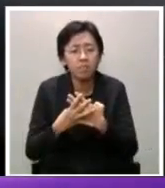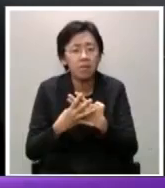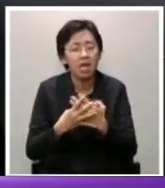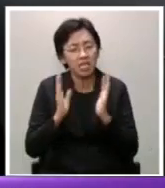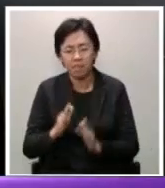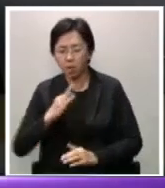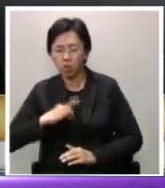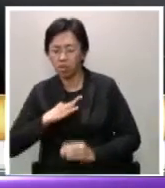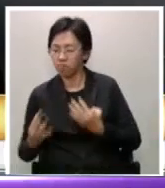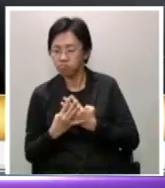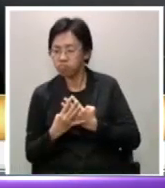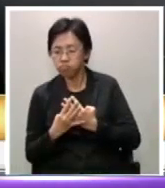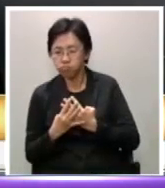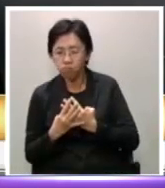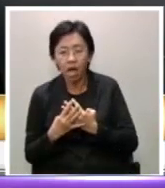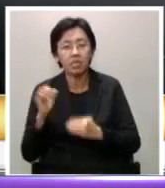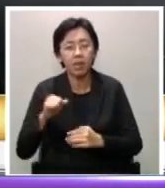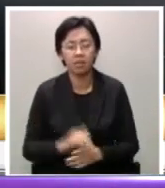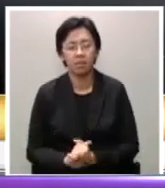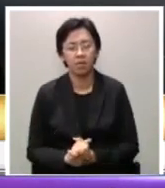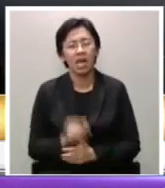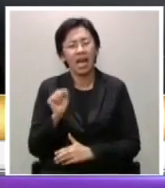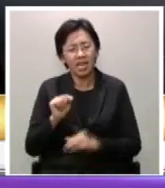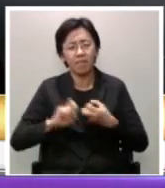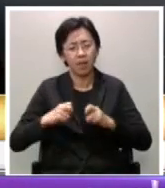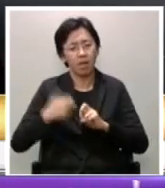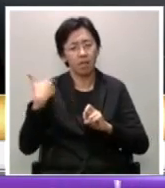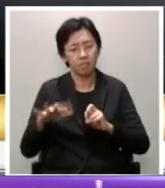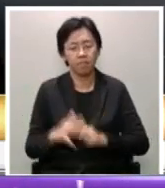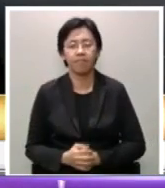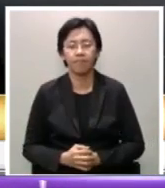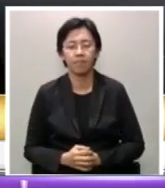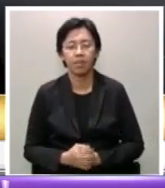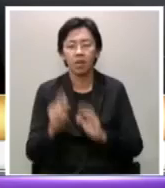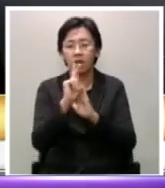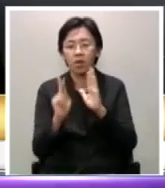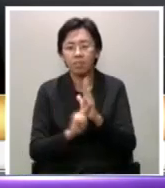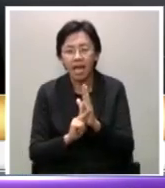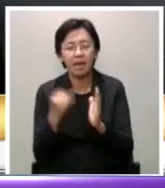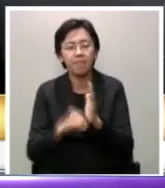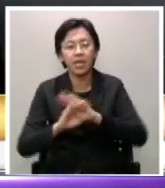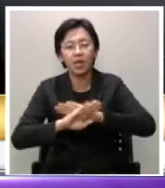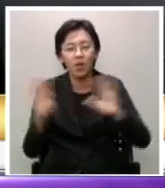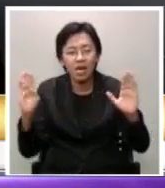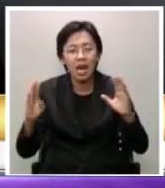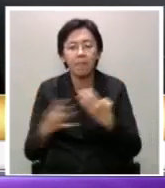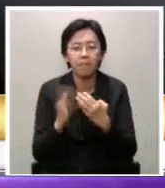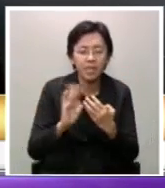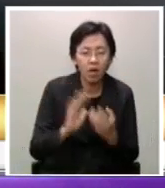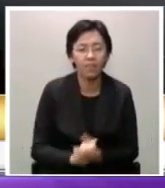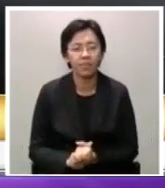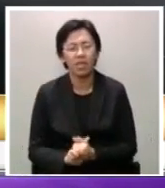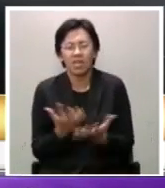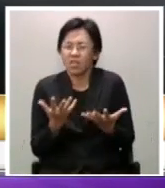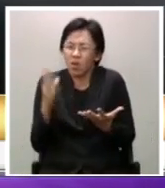นไม่ยอมติดคุกไงใช่ไหมนั่นคือสิ่งที่มันเกิดขึ้นมาแล้วนะครับการออกกฎหมายที่โทษกรรมนะในเวลากลางคืนเหล่